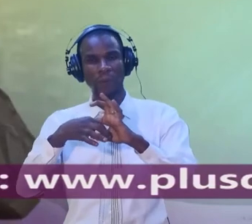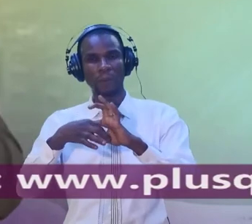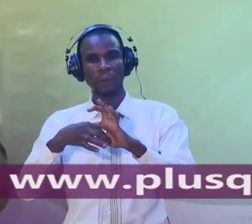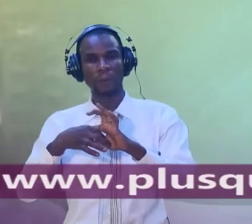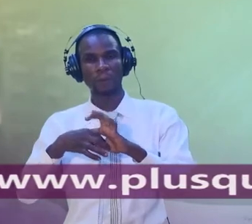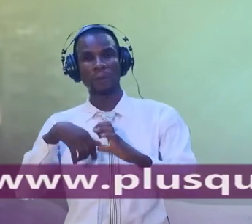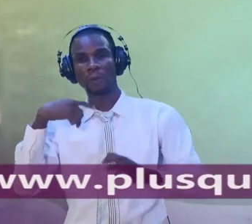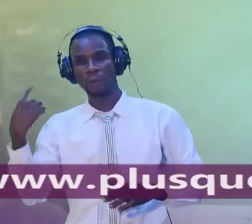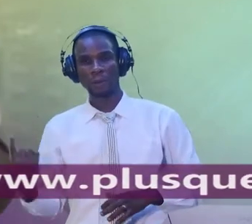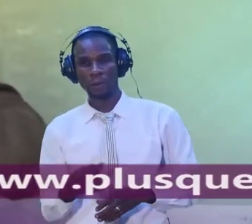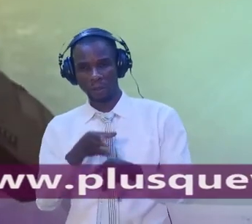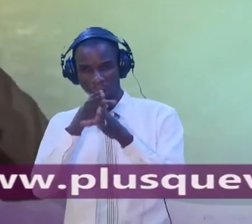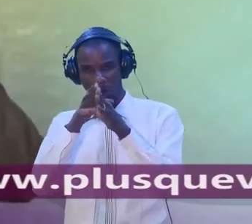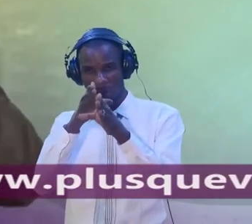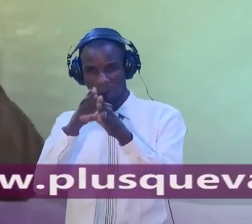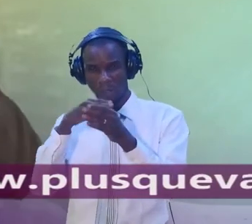na ulimwengu wa giza